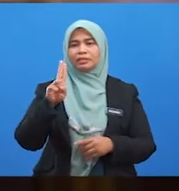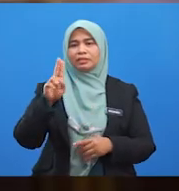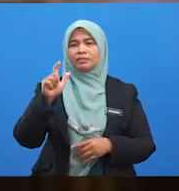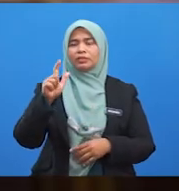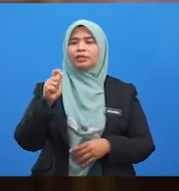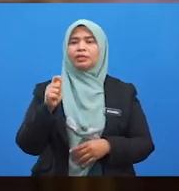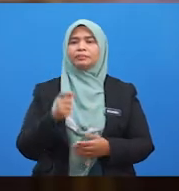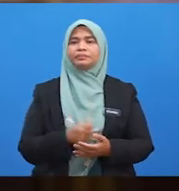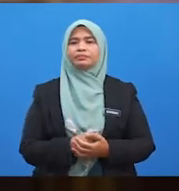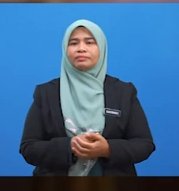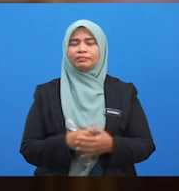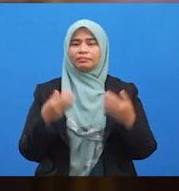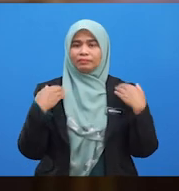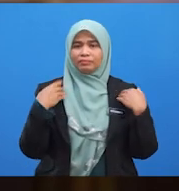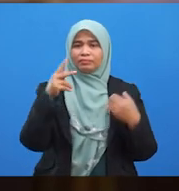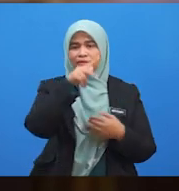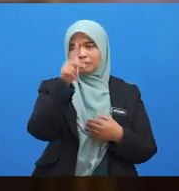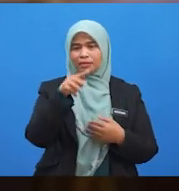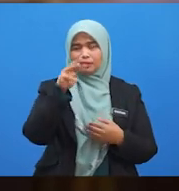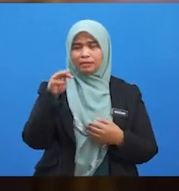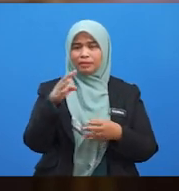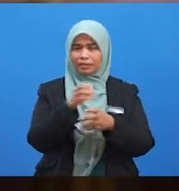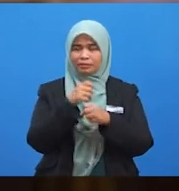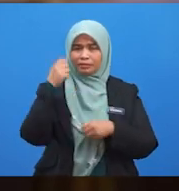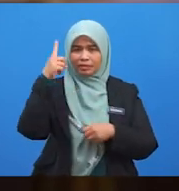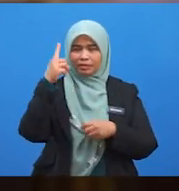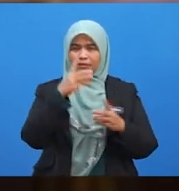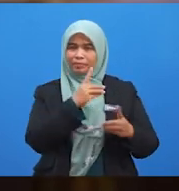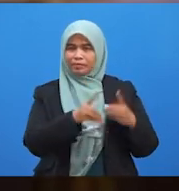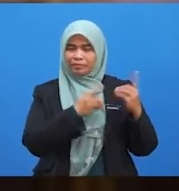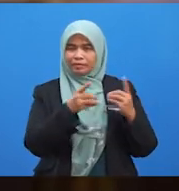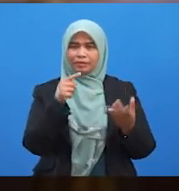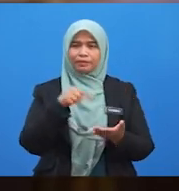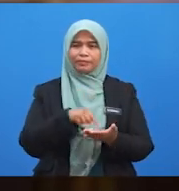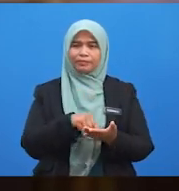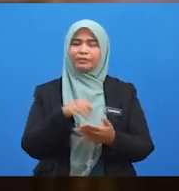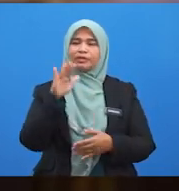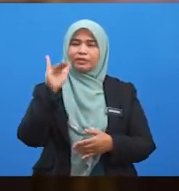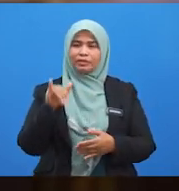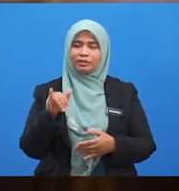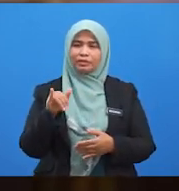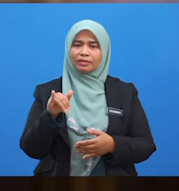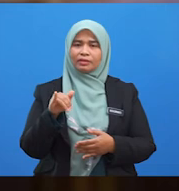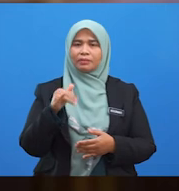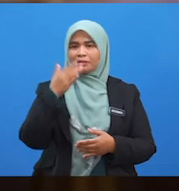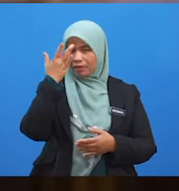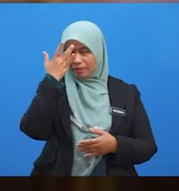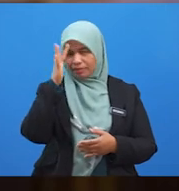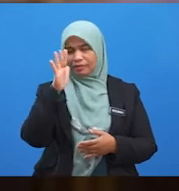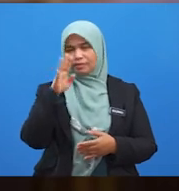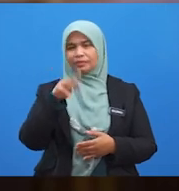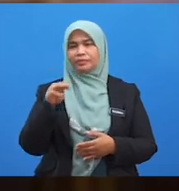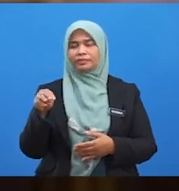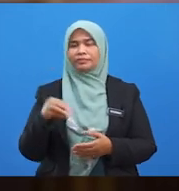Adakah murid-murid dapat memahami nilai dalam drama ini? Ya, bijak sekali murid-murid